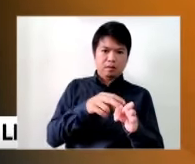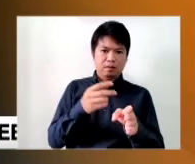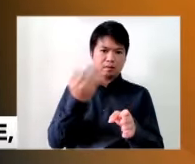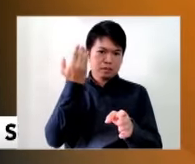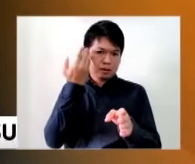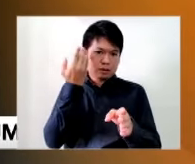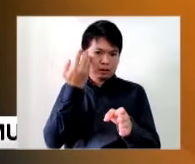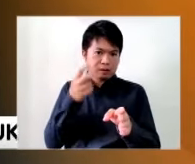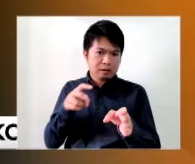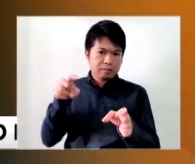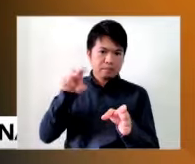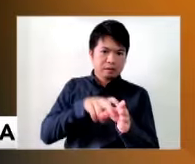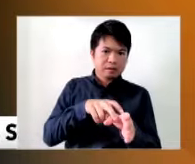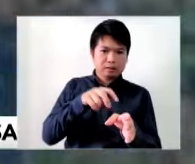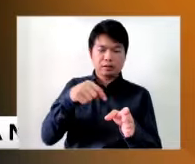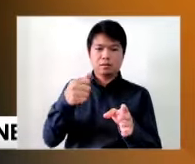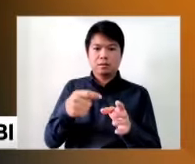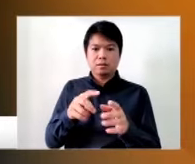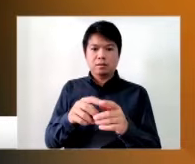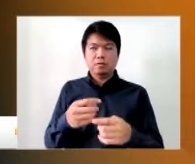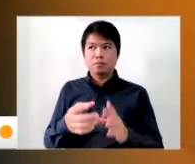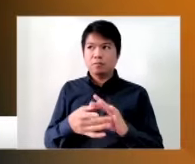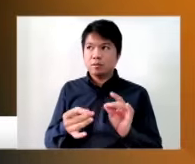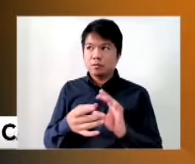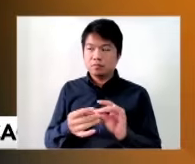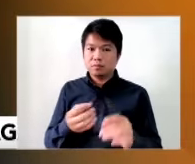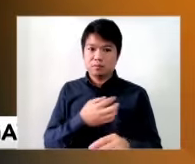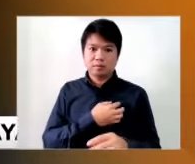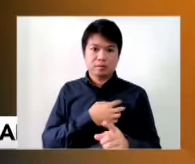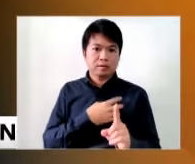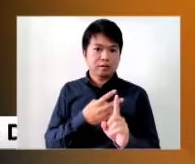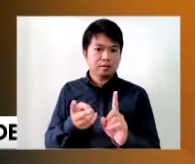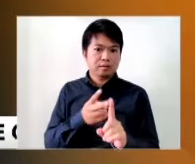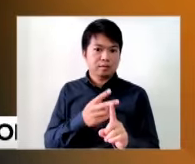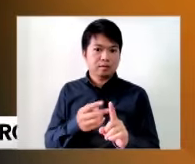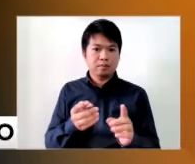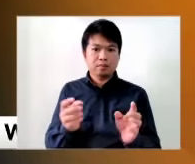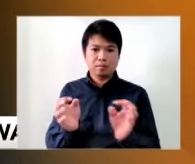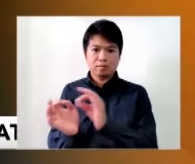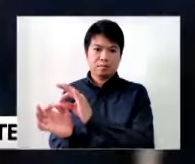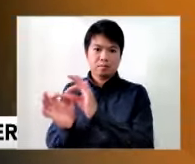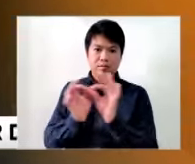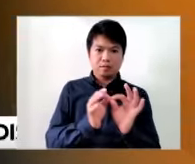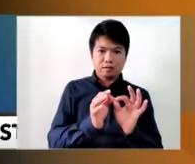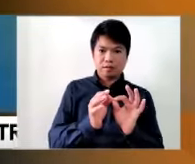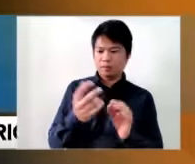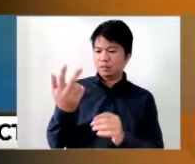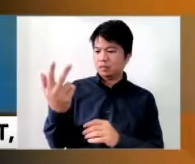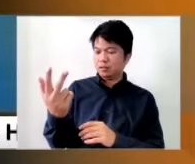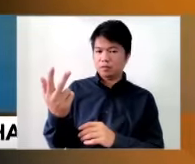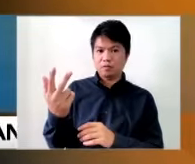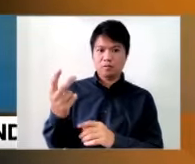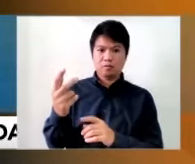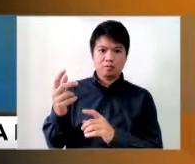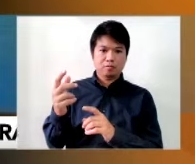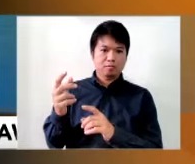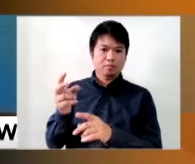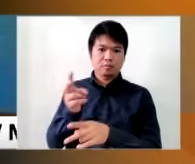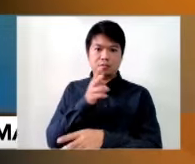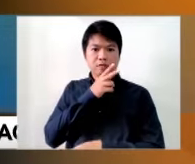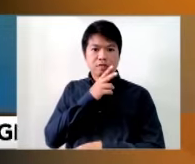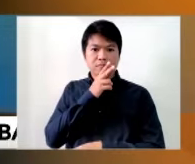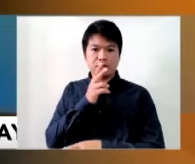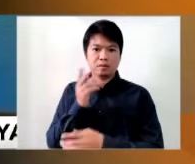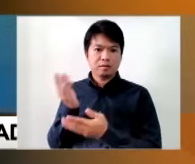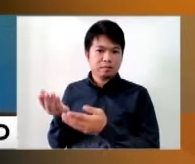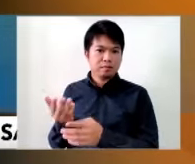mga pulis, pasado alauna ng madaling araw nitong Martes nang sunduin niya sa Pasay ang tatlong suspect. Nagpahatid daw ang mga ito sa Maynila,